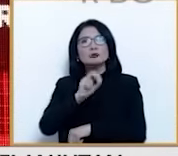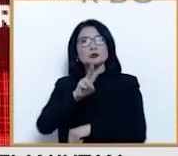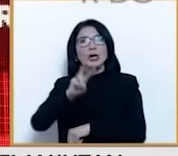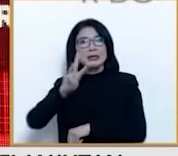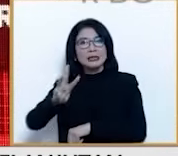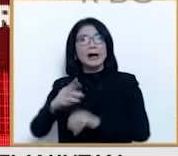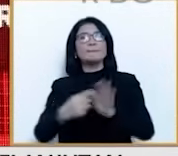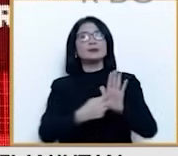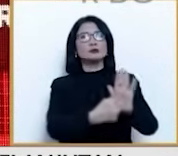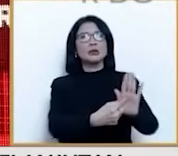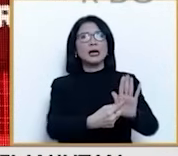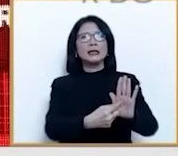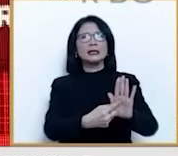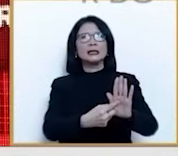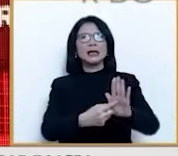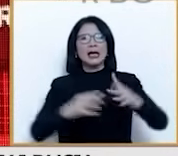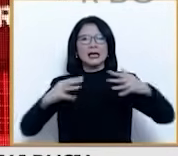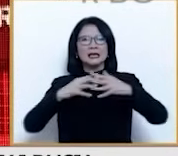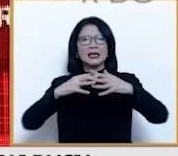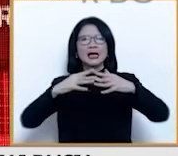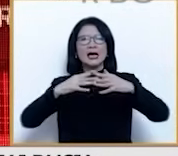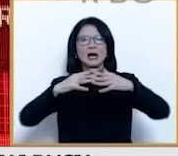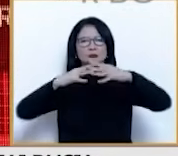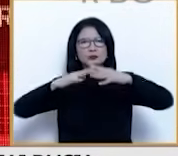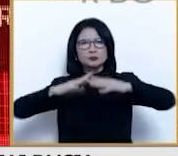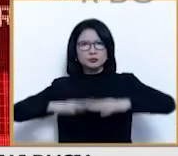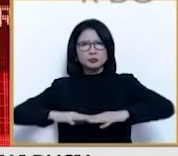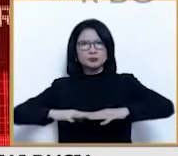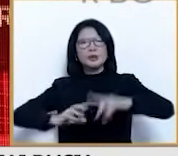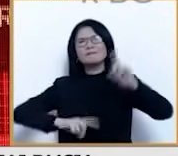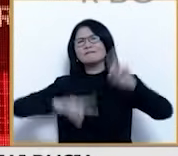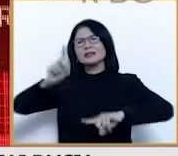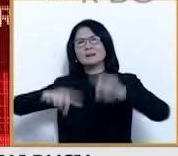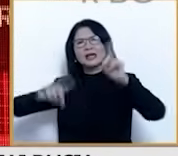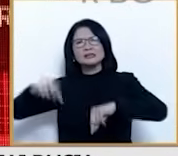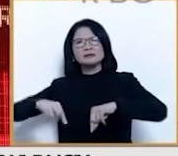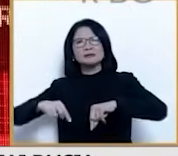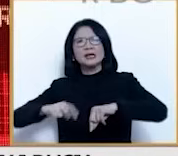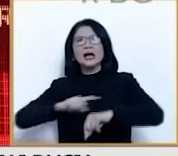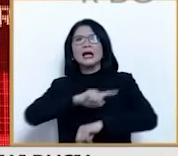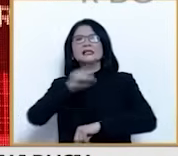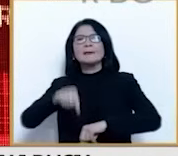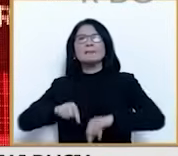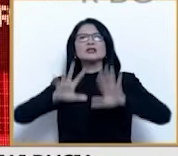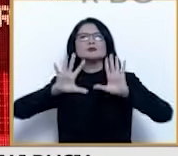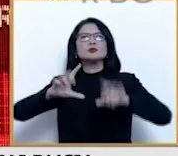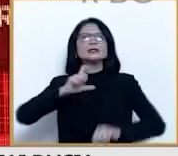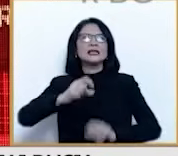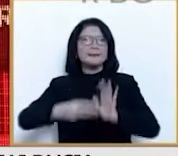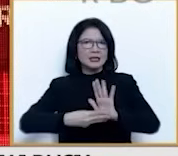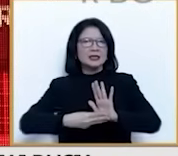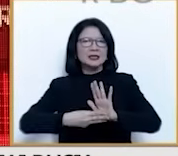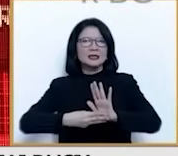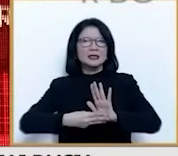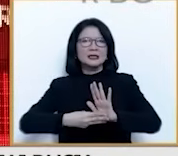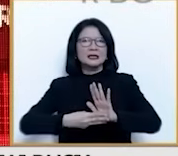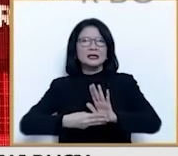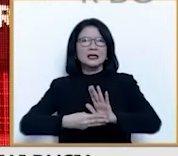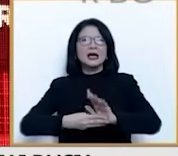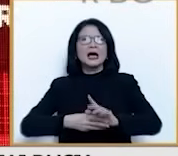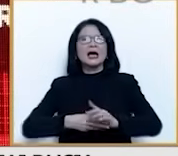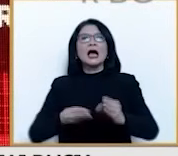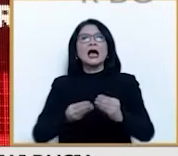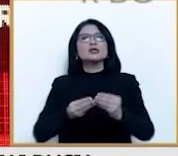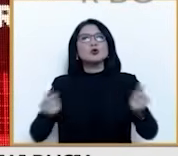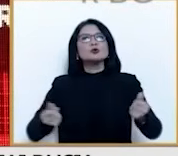2023 menunjukkan laju penurunan permukaan tanah bervariasi hingga 10 cm. Salah satu solusi